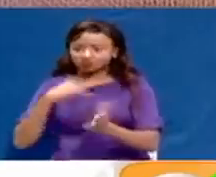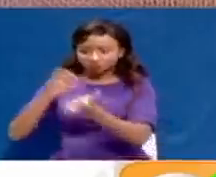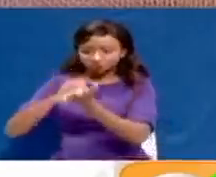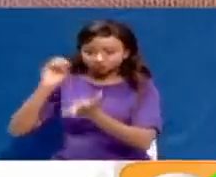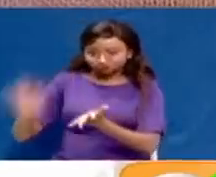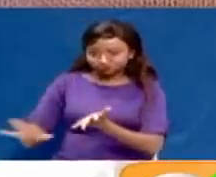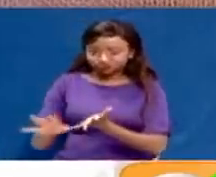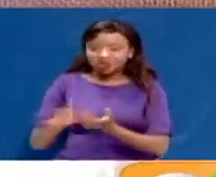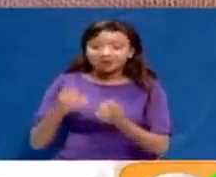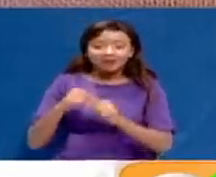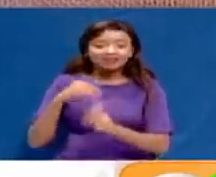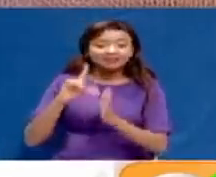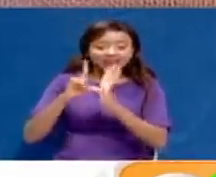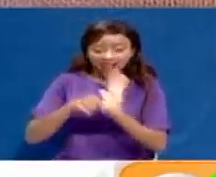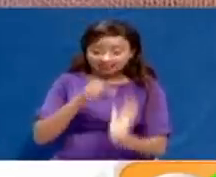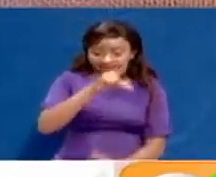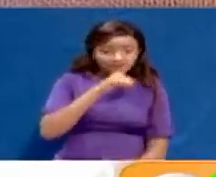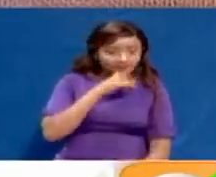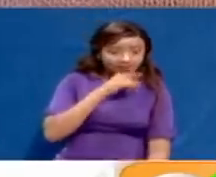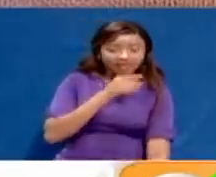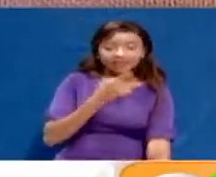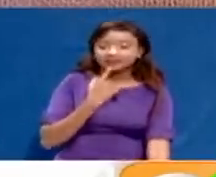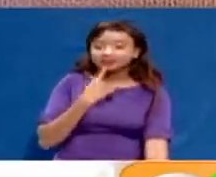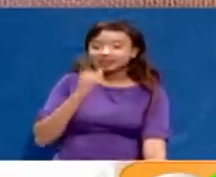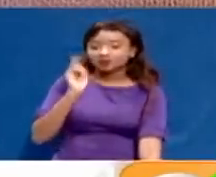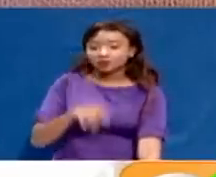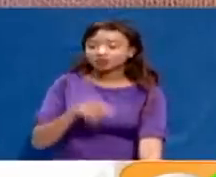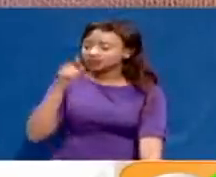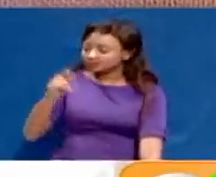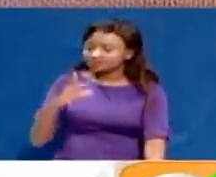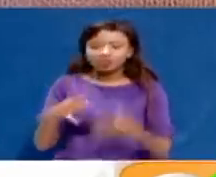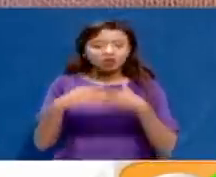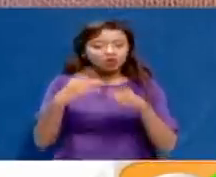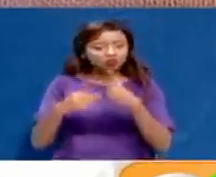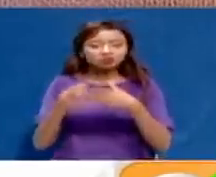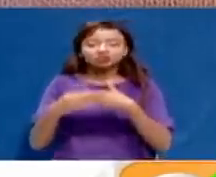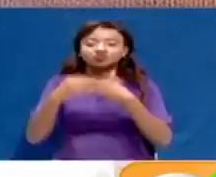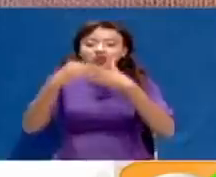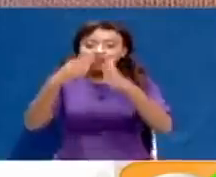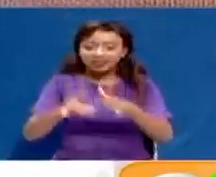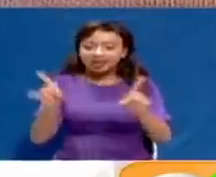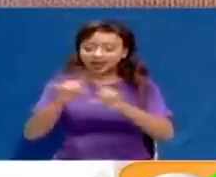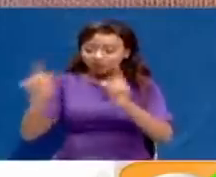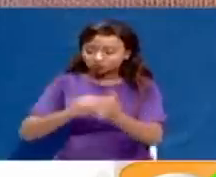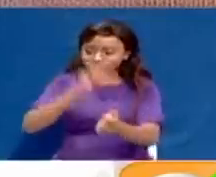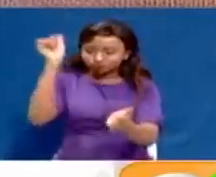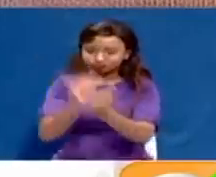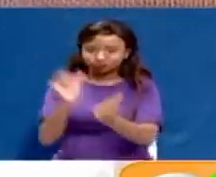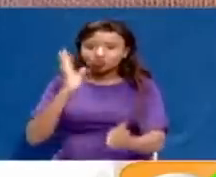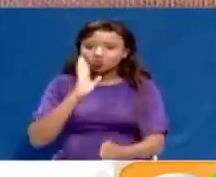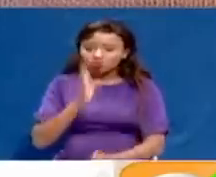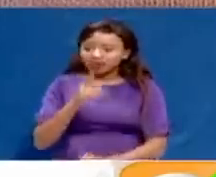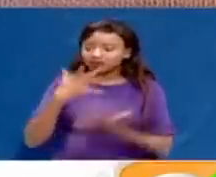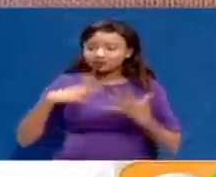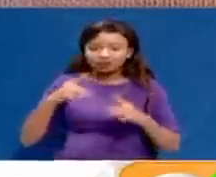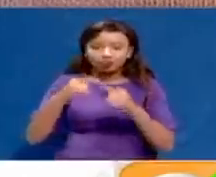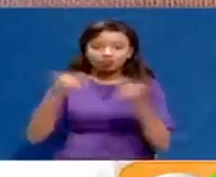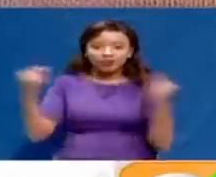chache baadaye alisisitiza kwamba yeye bado ndiye nahodha na kutoa adhabu kwa wale aliowataja kama